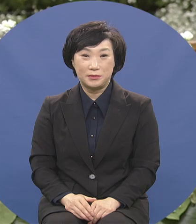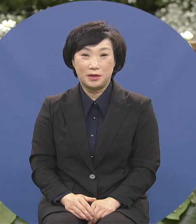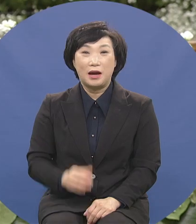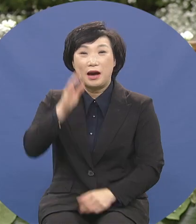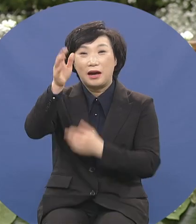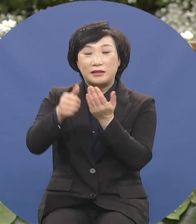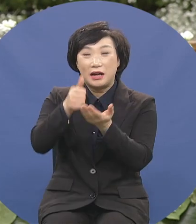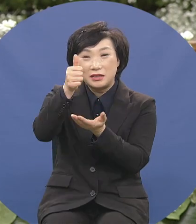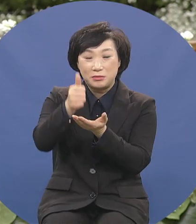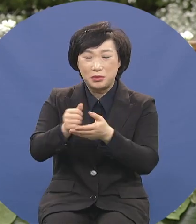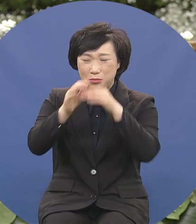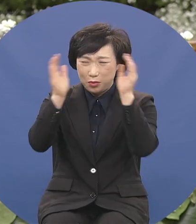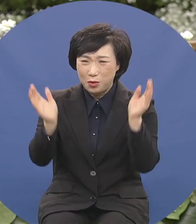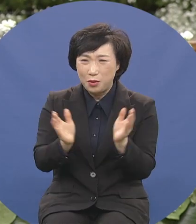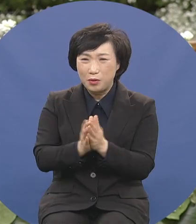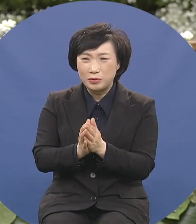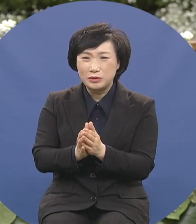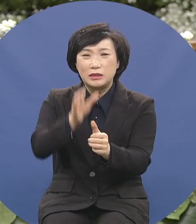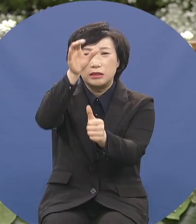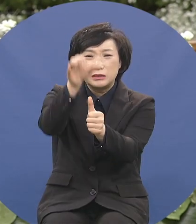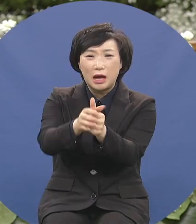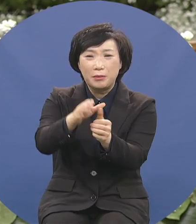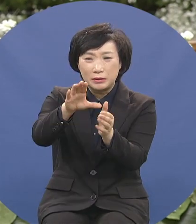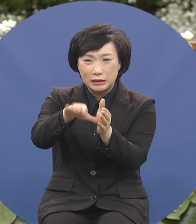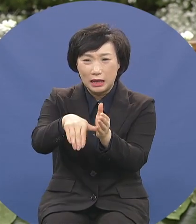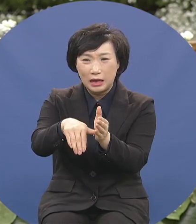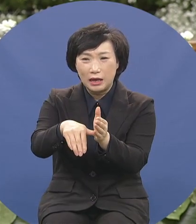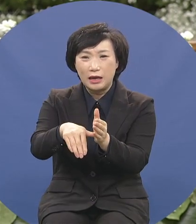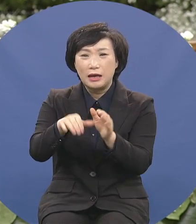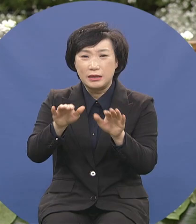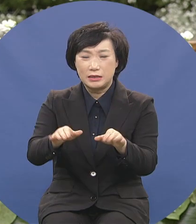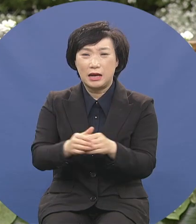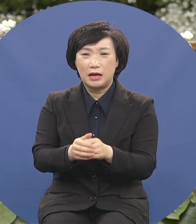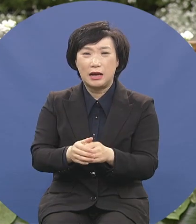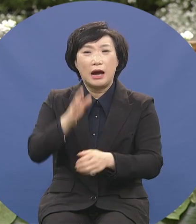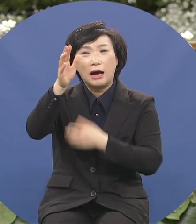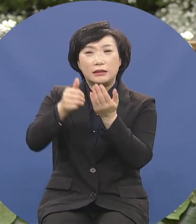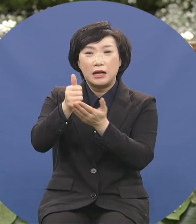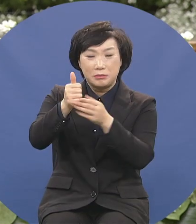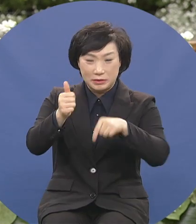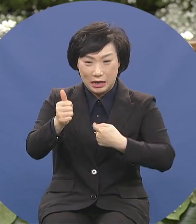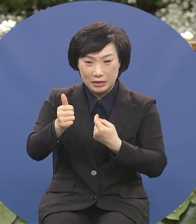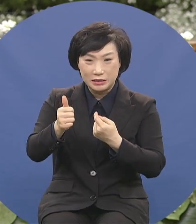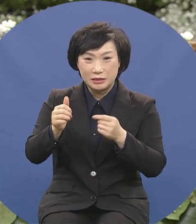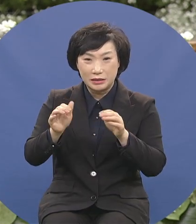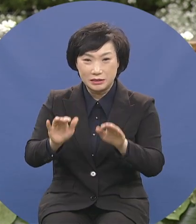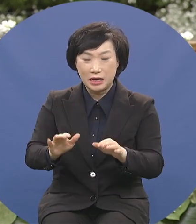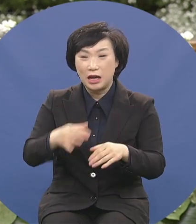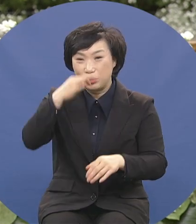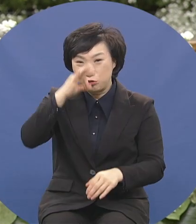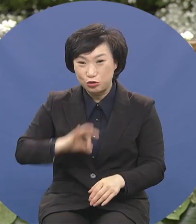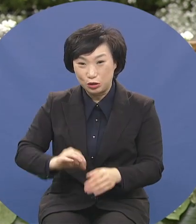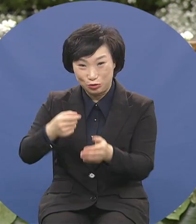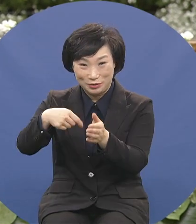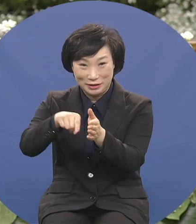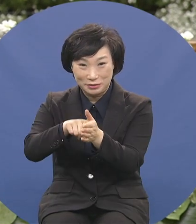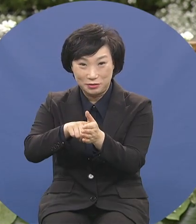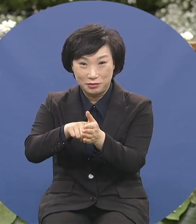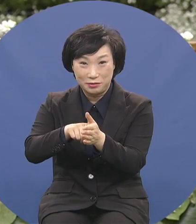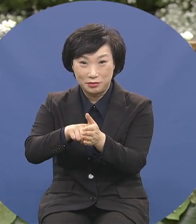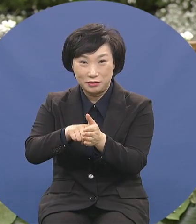그런 모든 사명을 부여할 때 하나님 자신의 유익을 위하여,